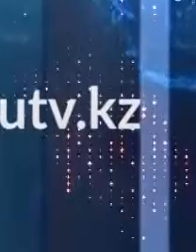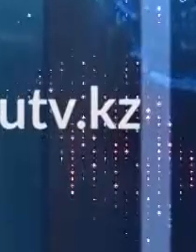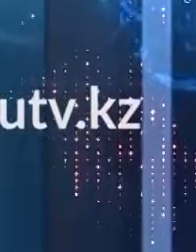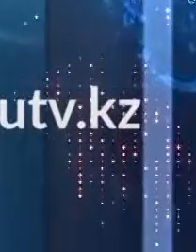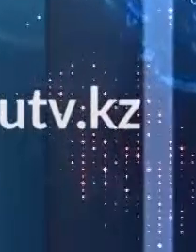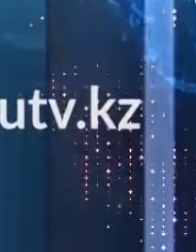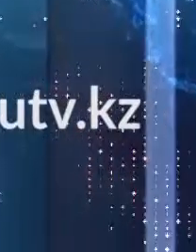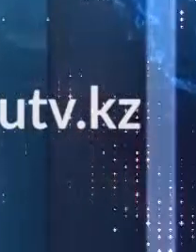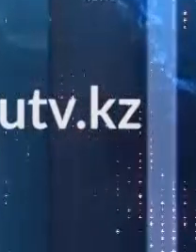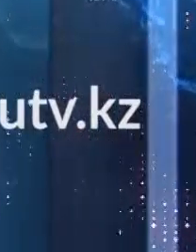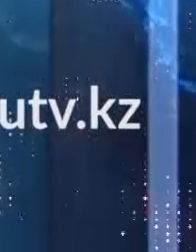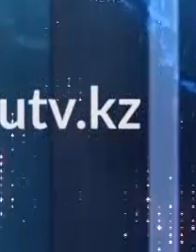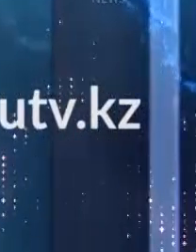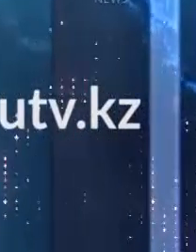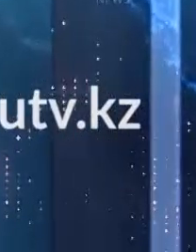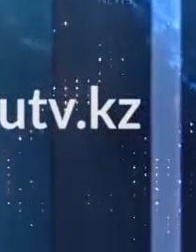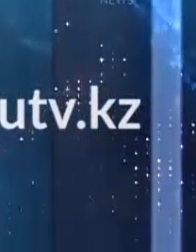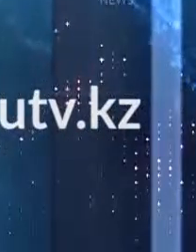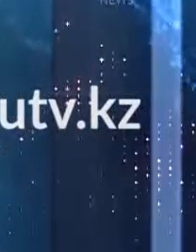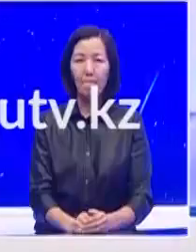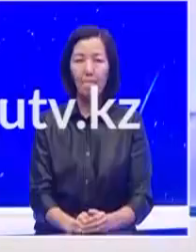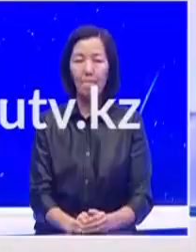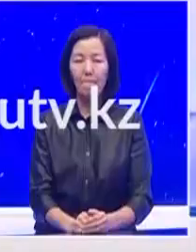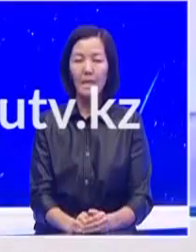Жарқын Нұрланұлы, Ғабит Қабдырахманов, Жетсу телеарнасы.